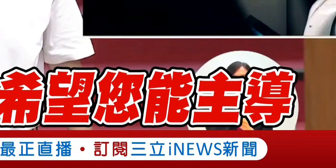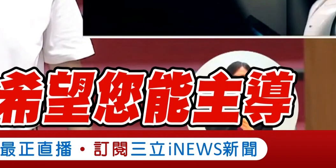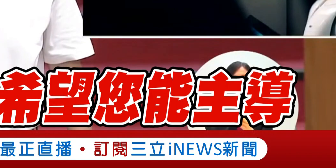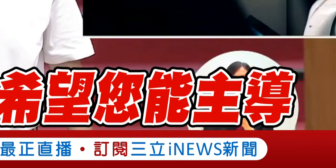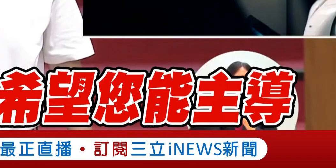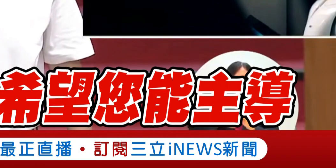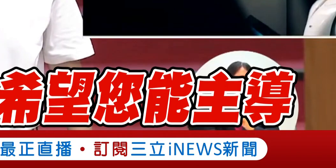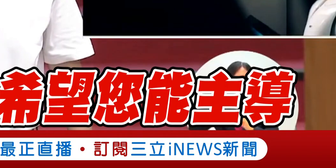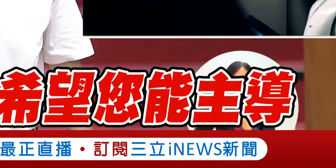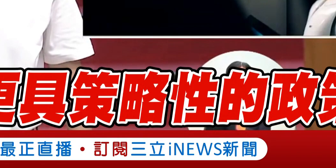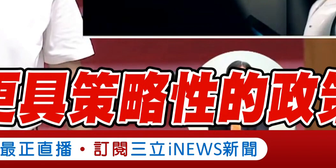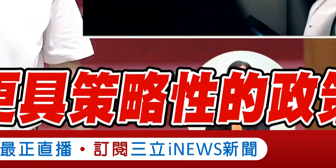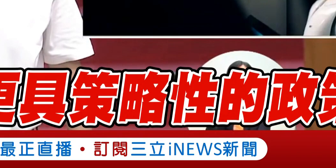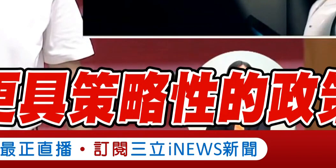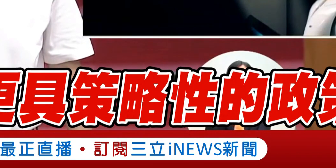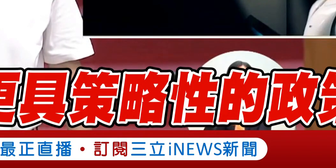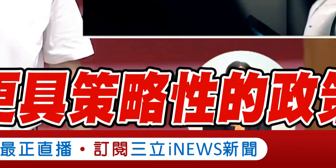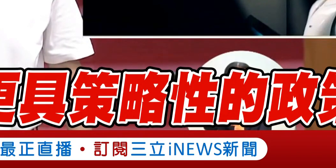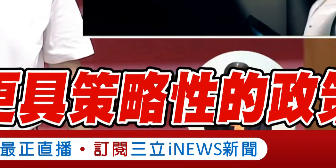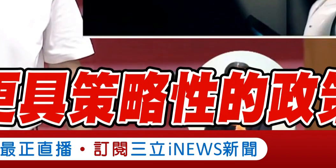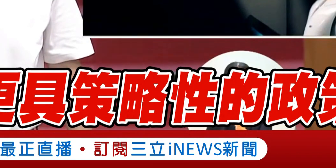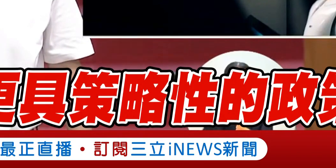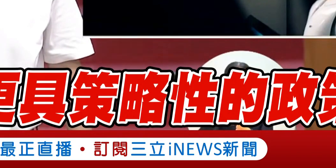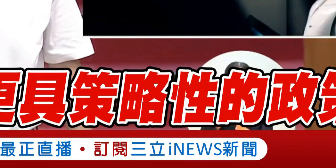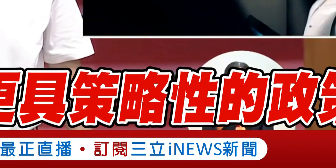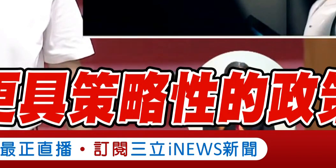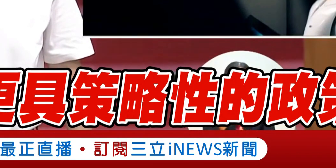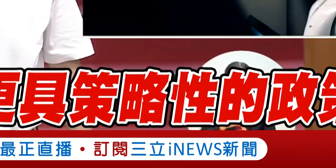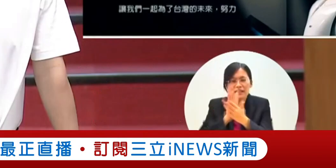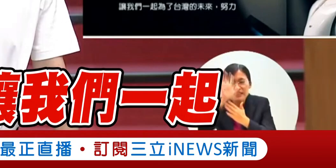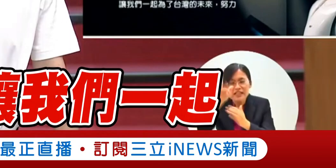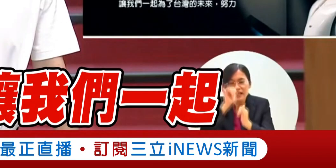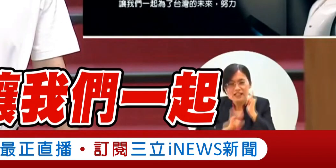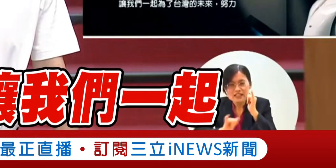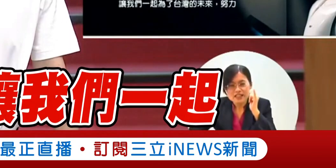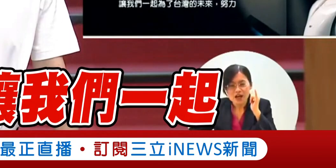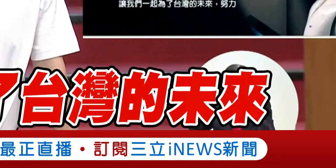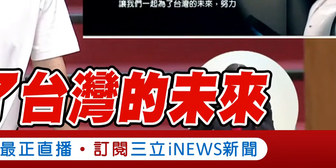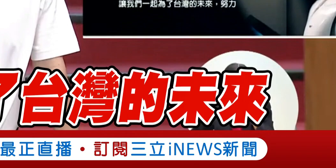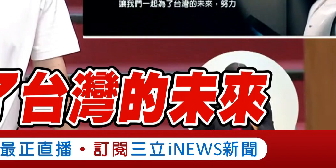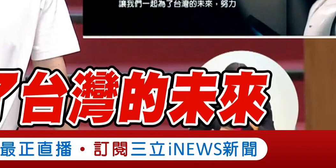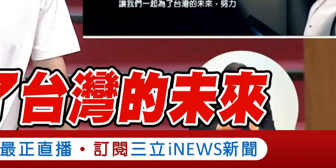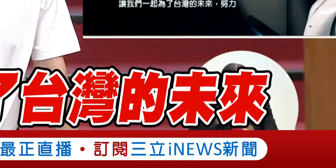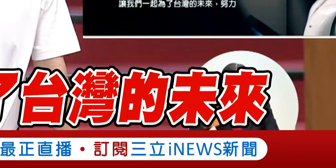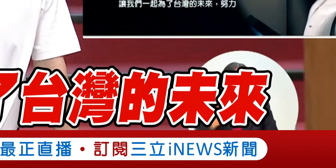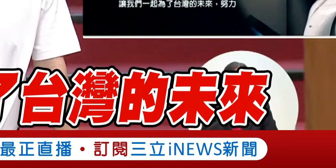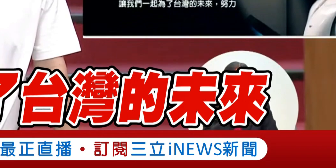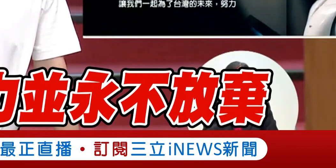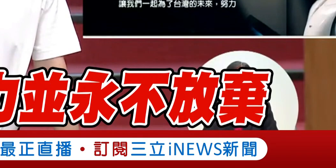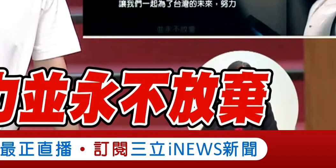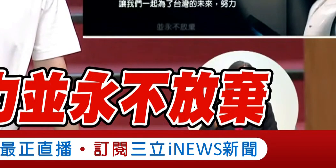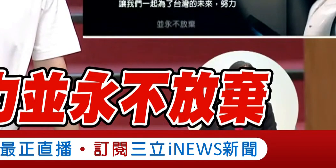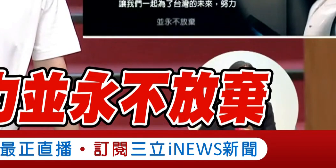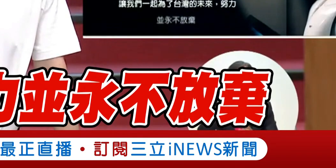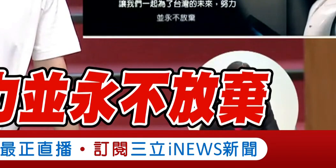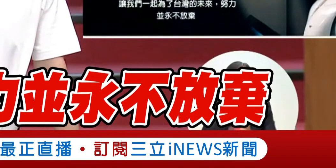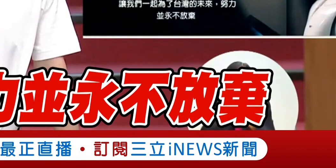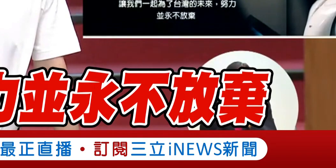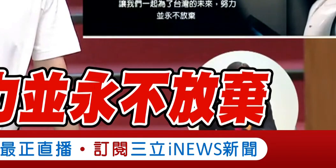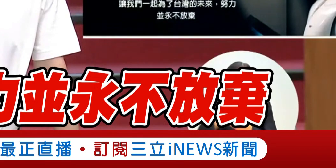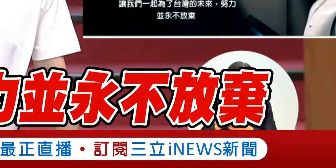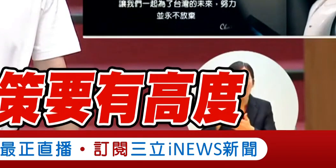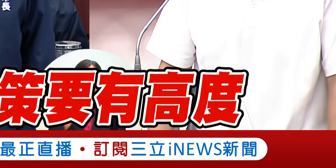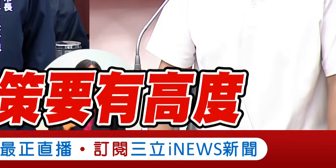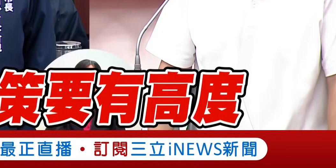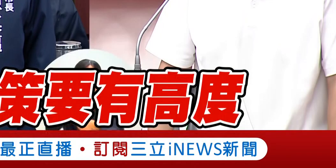我们希望您能主导并提出更具策略性的政策，让我们一起为了台湾的未来努力，并永不